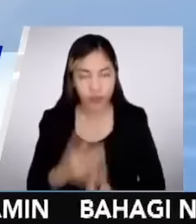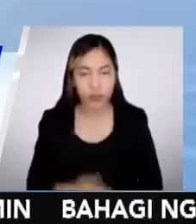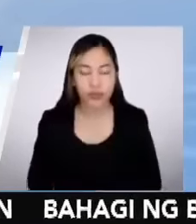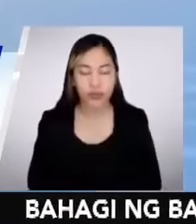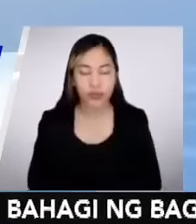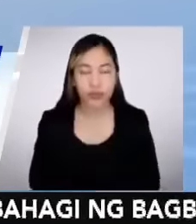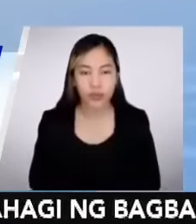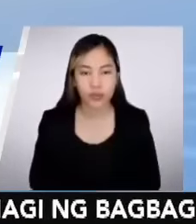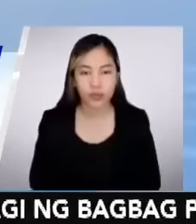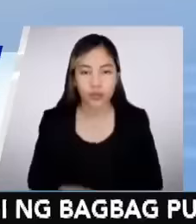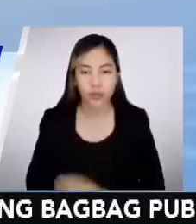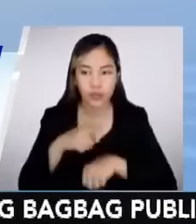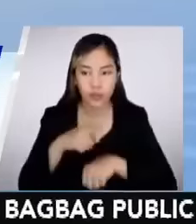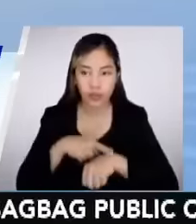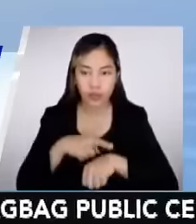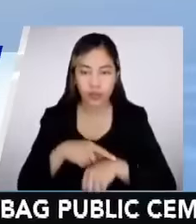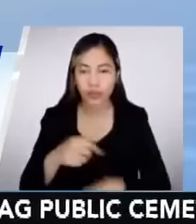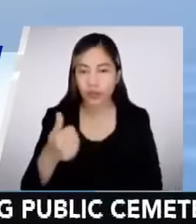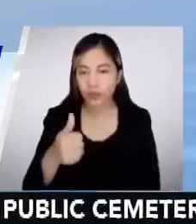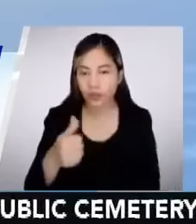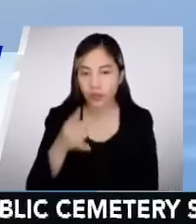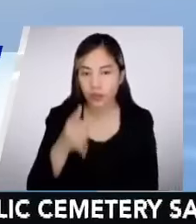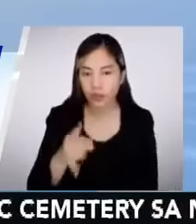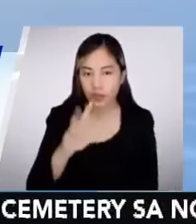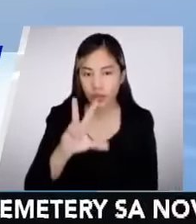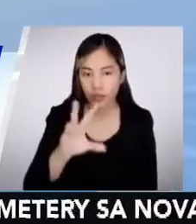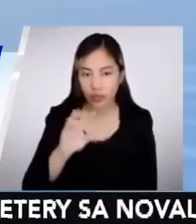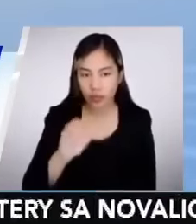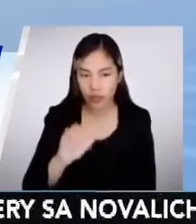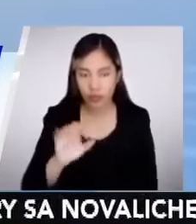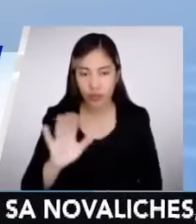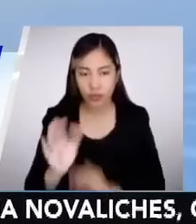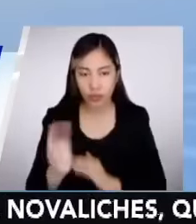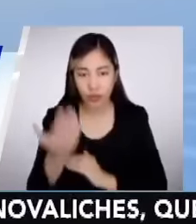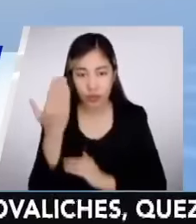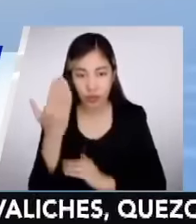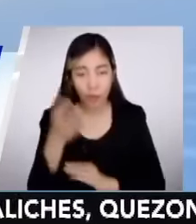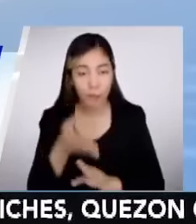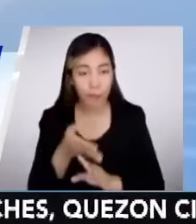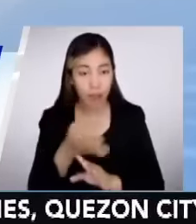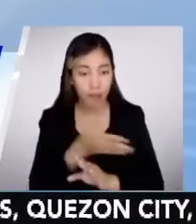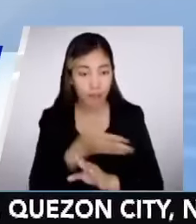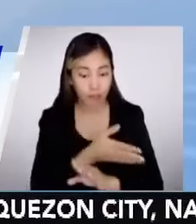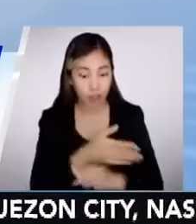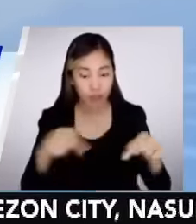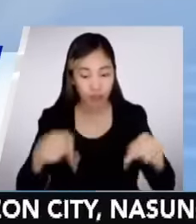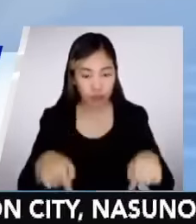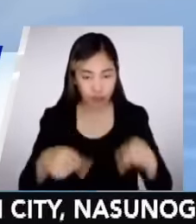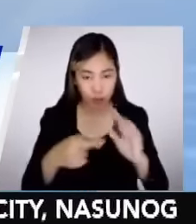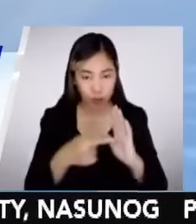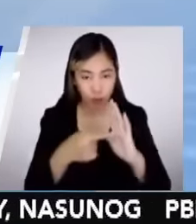10:30 a.m., alas 10:30 ng umaga bago tayo sumaimpapawid, umaabot na, Rafi, sa